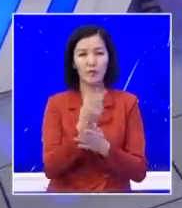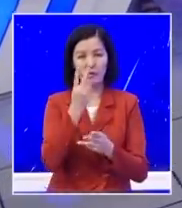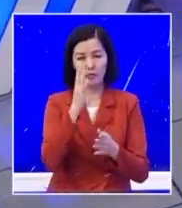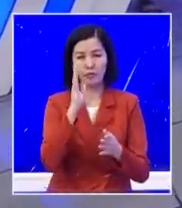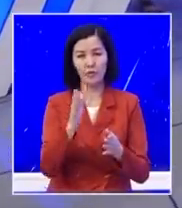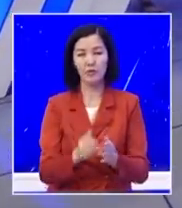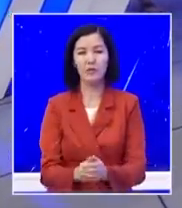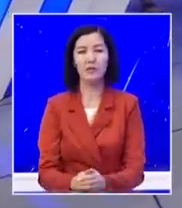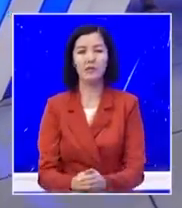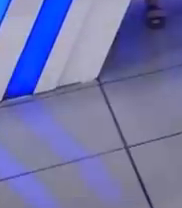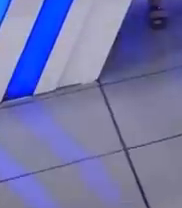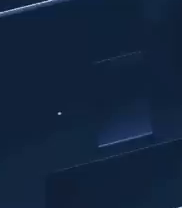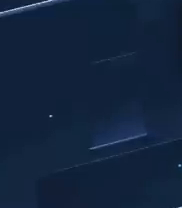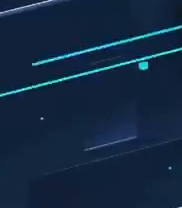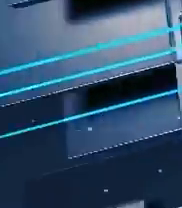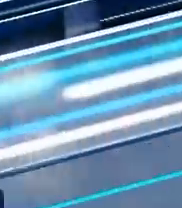хабарда көретіндеріңіз.